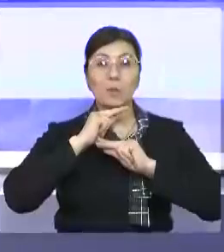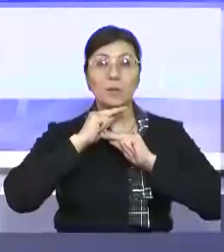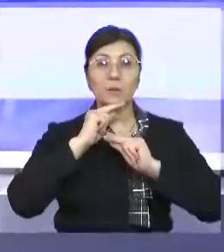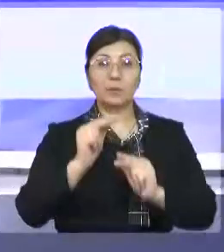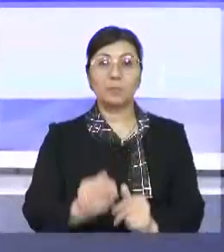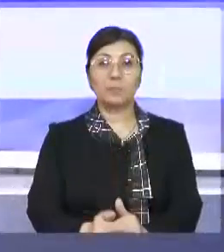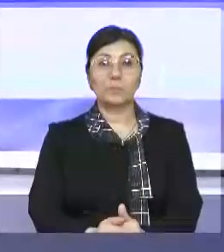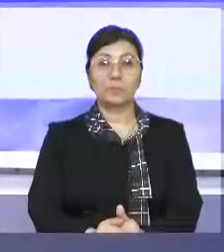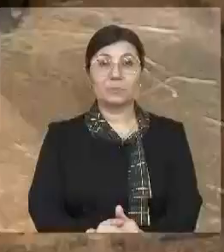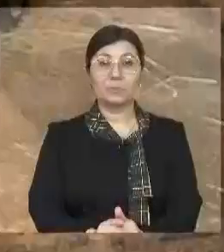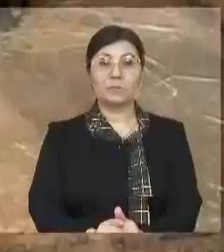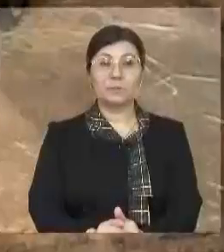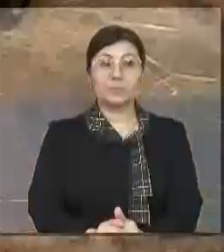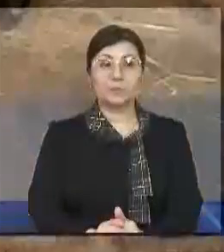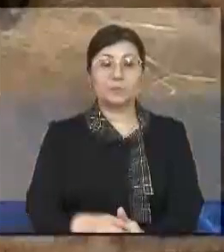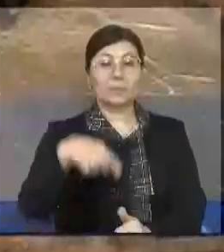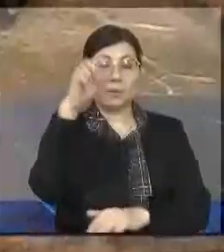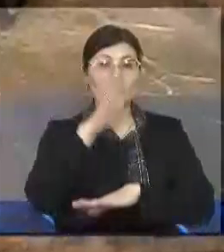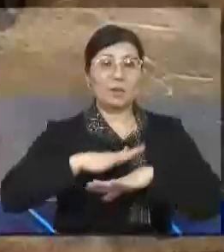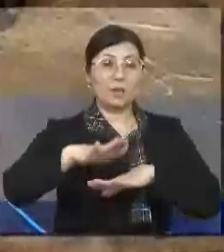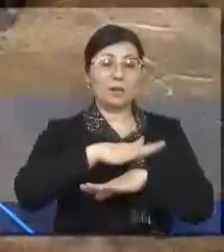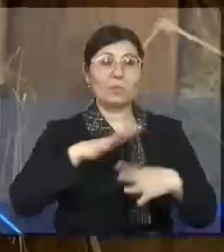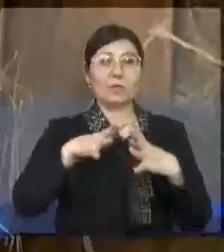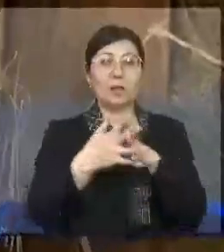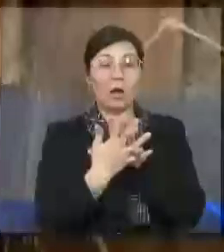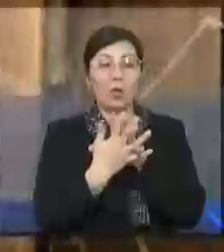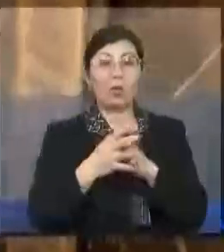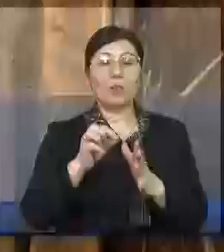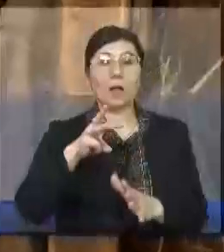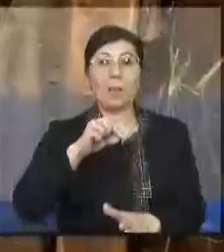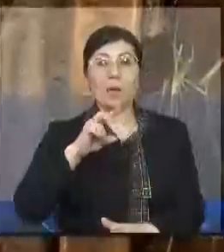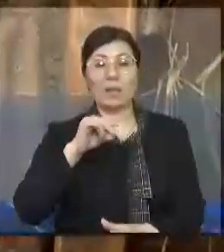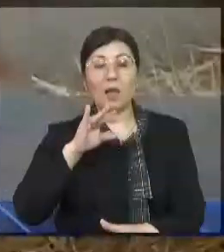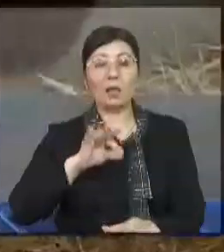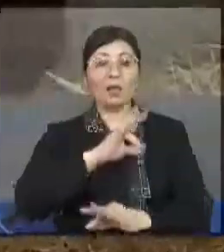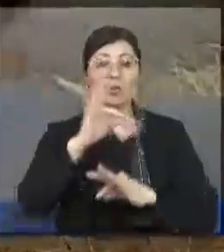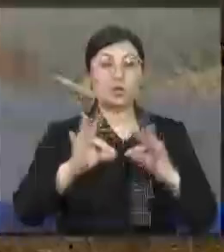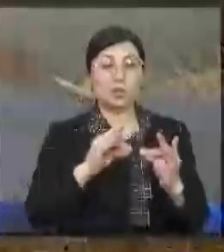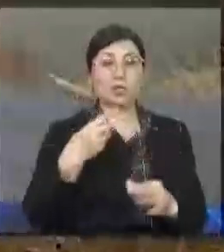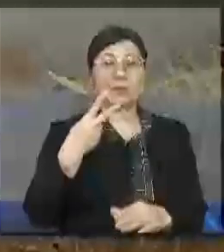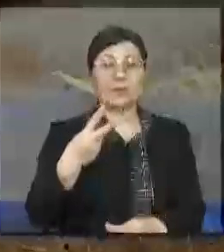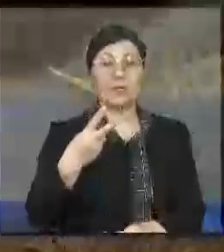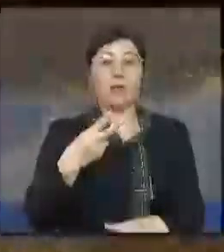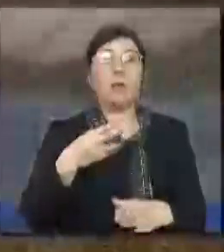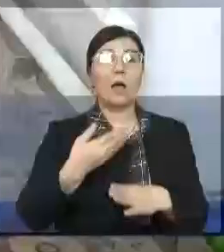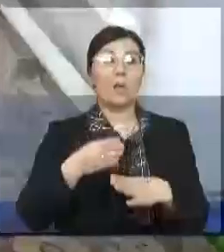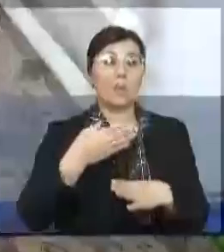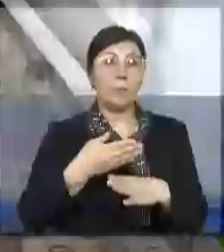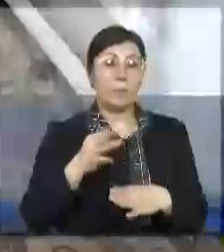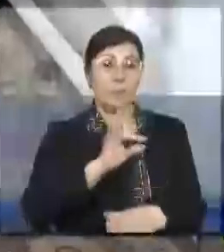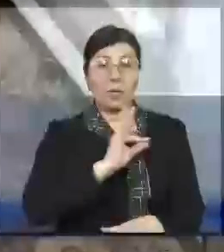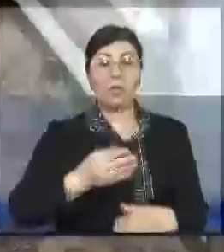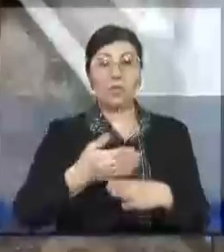беріп отыр. Еліміздегі ауыл аманаты жобасын тиімді көрген тұрғындар 2,5%-бен несие алып жатыр. Былтыр басталған жоба